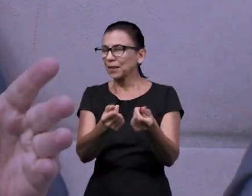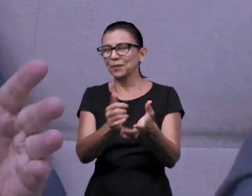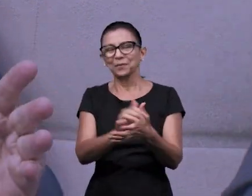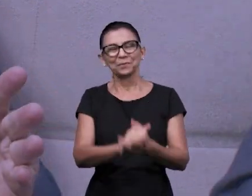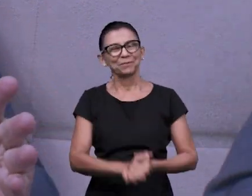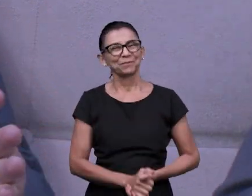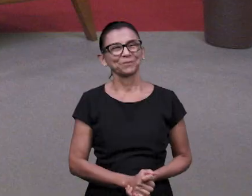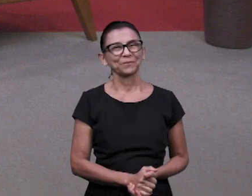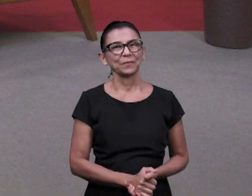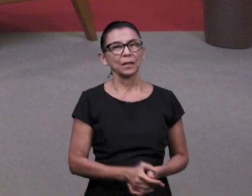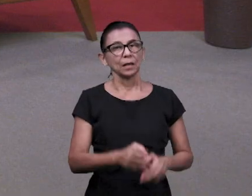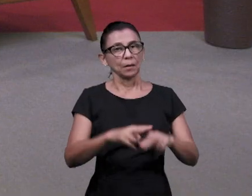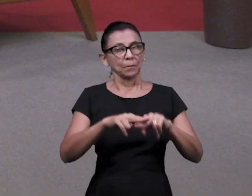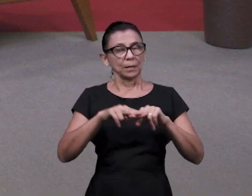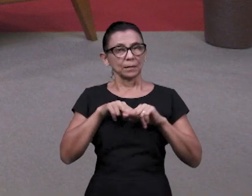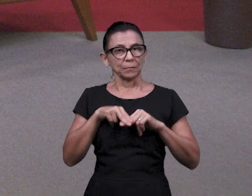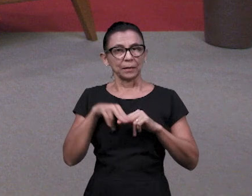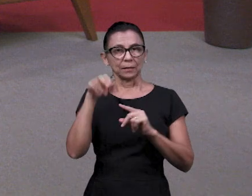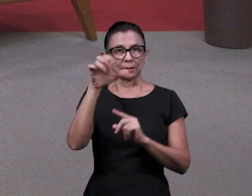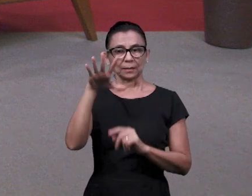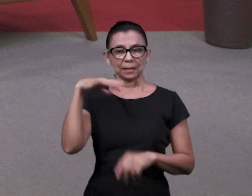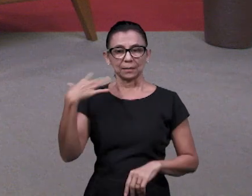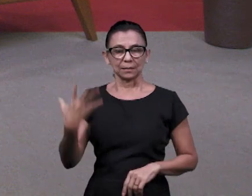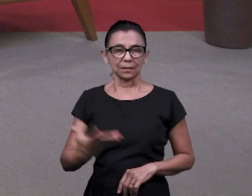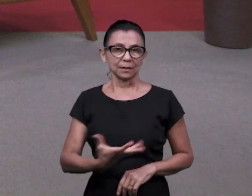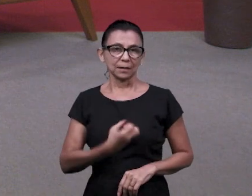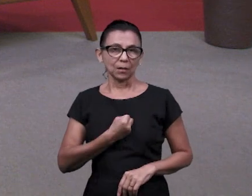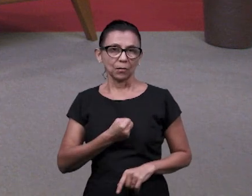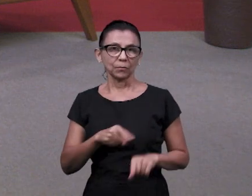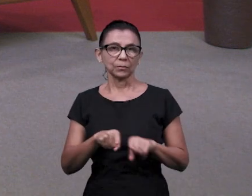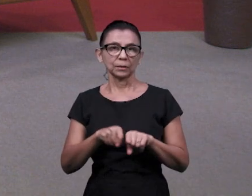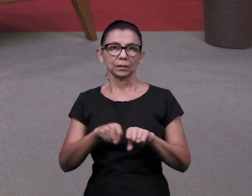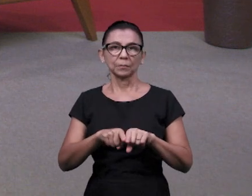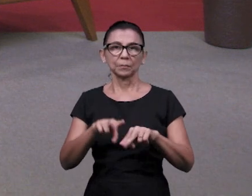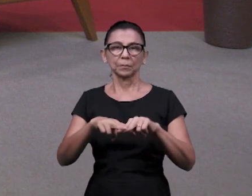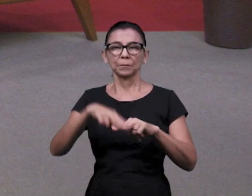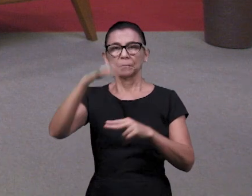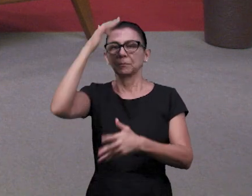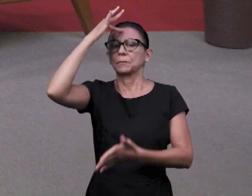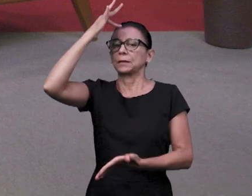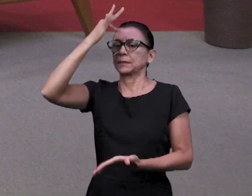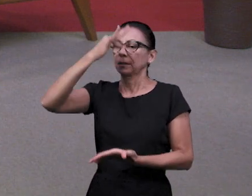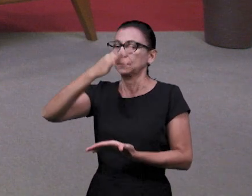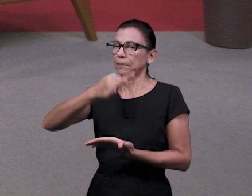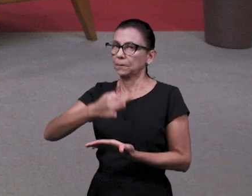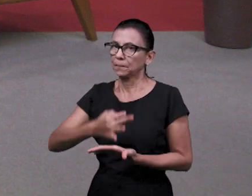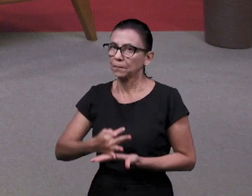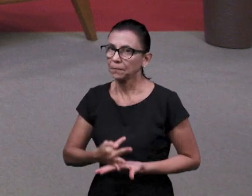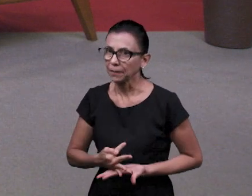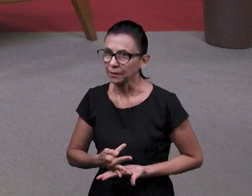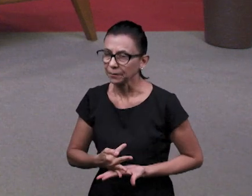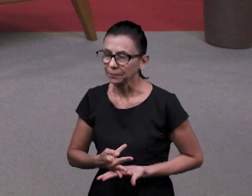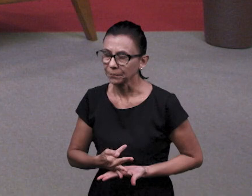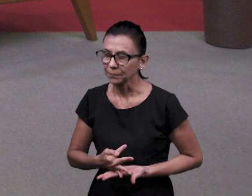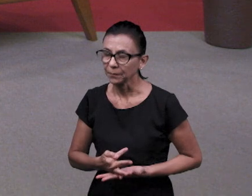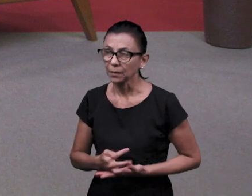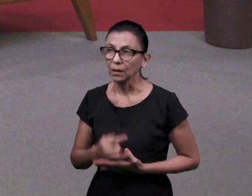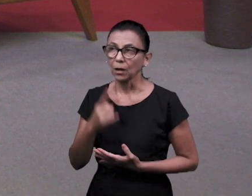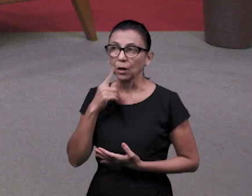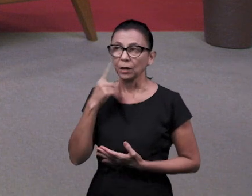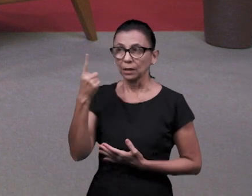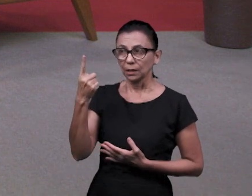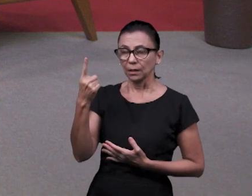sommes sauvés, dit la parole, par le moyen de la foi. Oui, mais Josias, il a lu deux textes et le